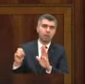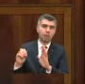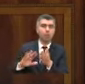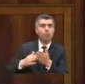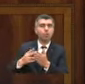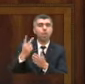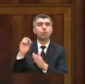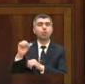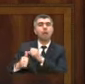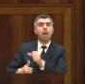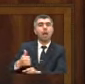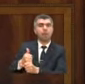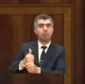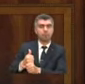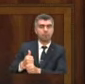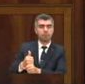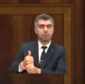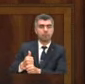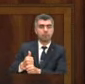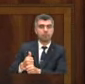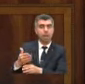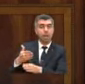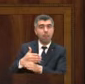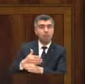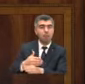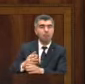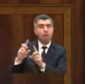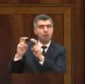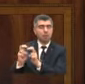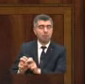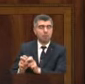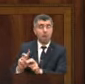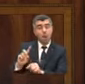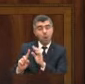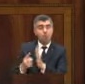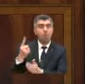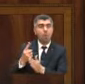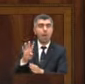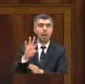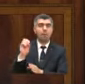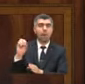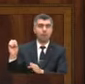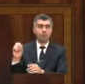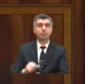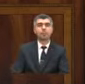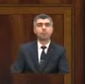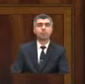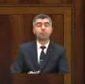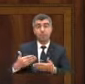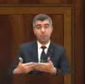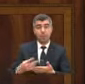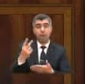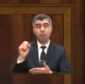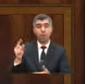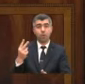سنة الماضية، أما قبل كانت أقل من ذلك بكثير. لأول مرة وصلنا 4000، الآن سنة 2021